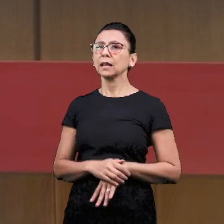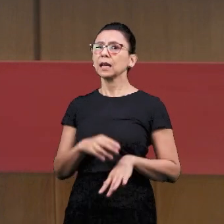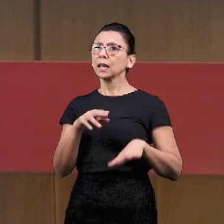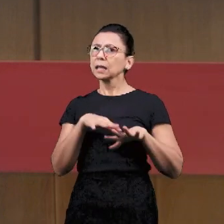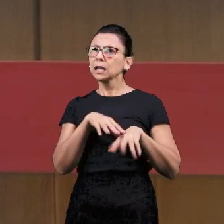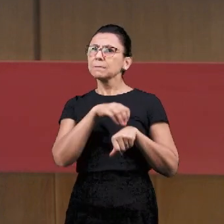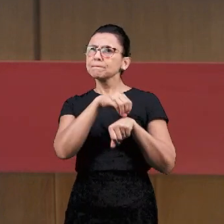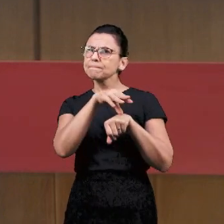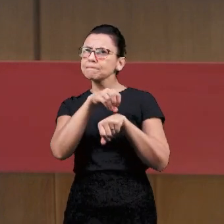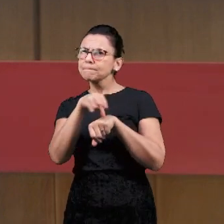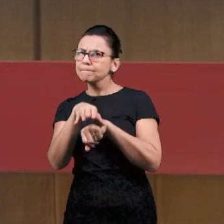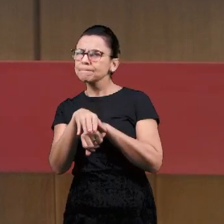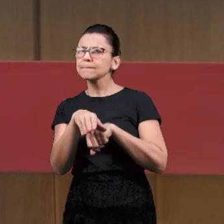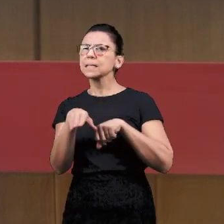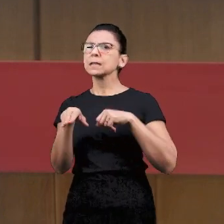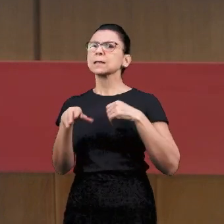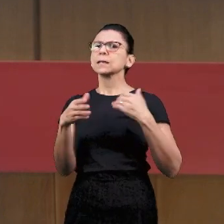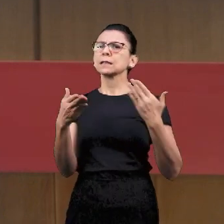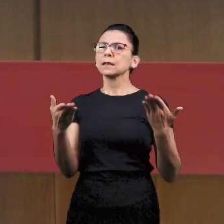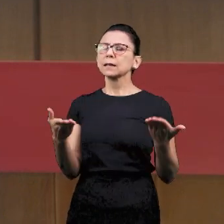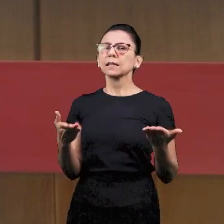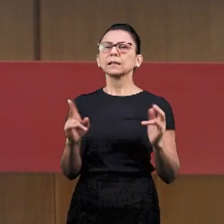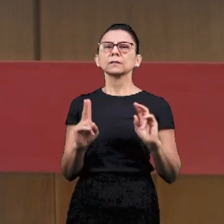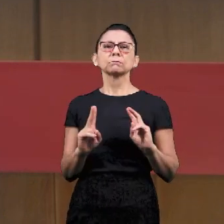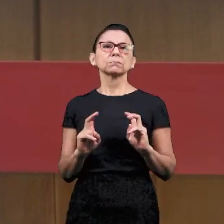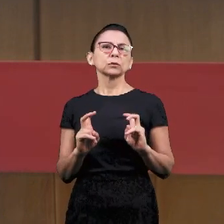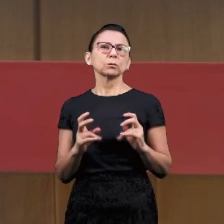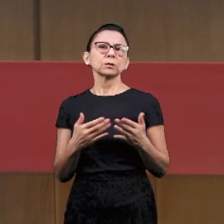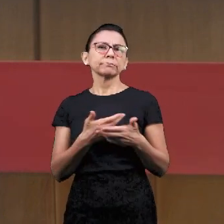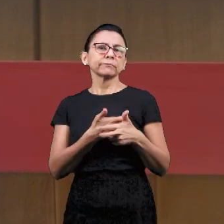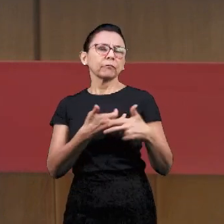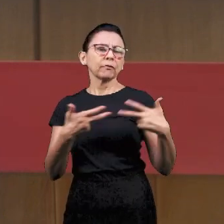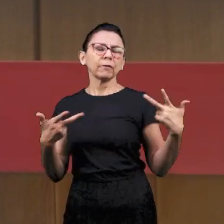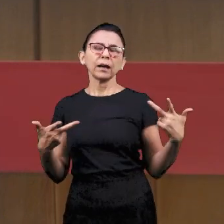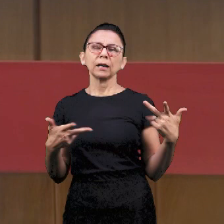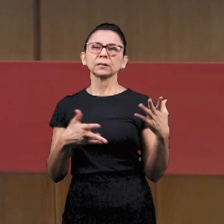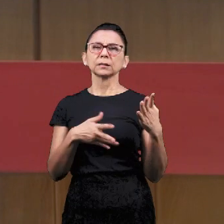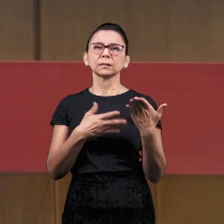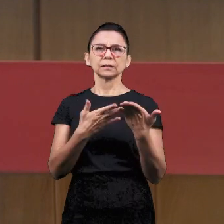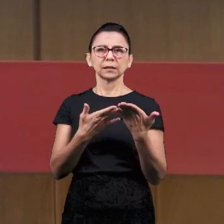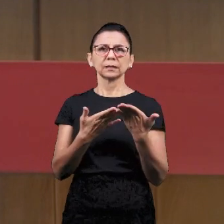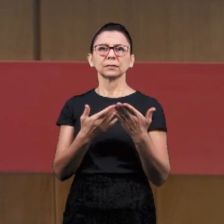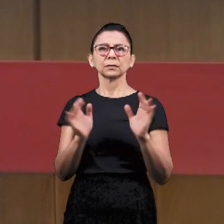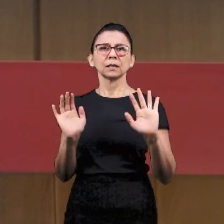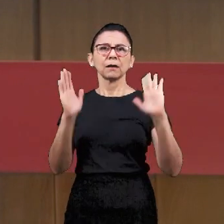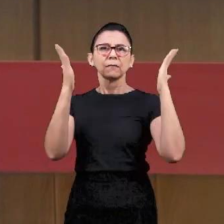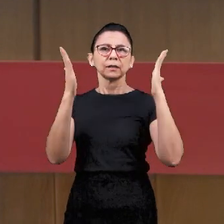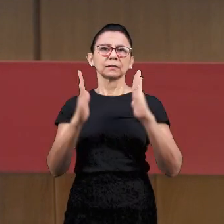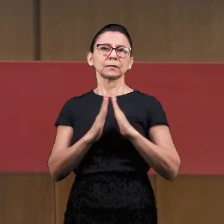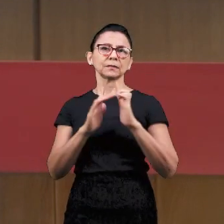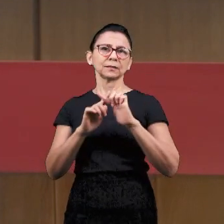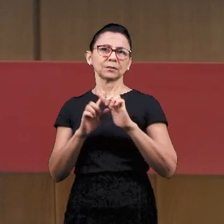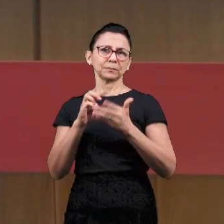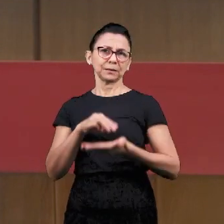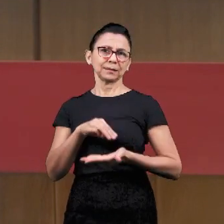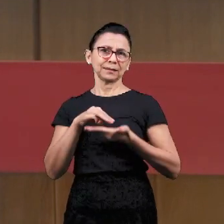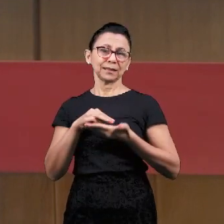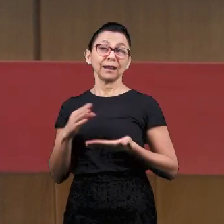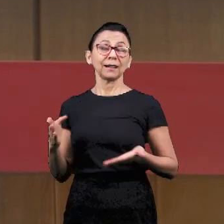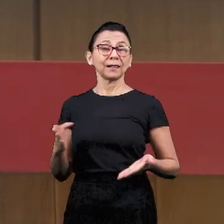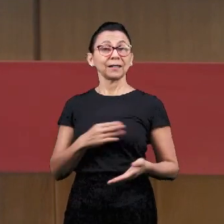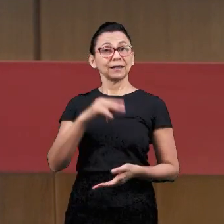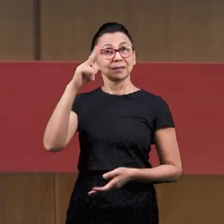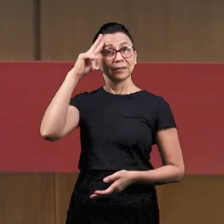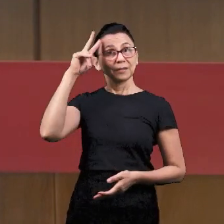sociaux, nous donnons des informations à propos des informations sur les événements de l'Église. Et nous